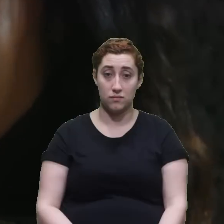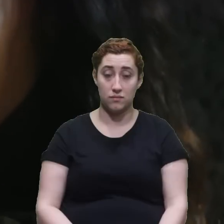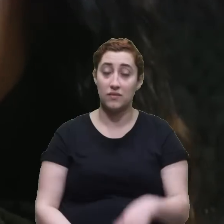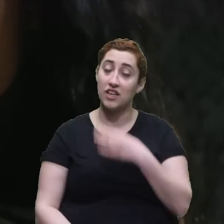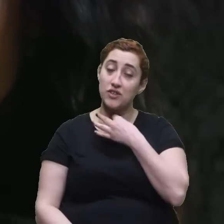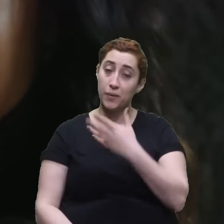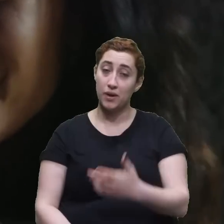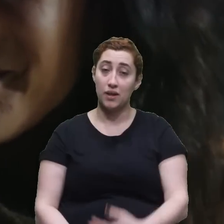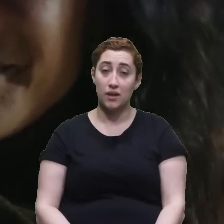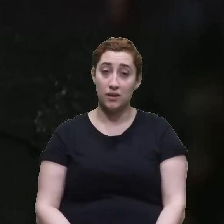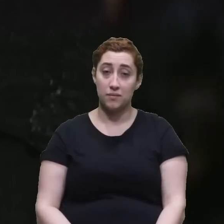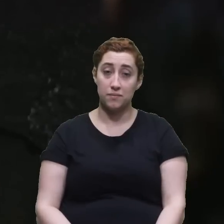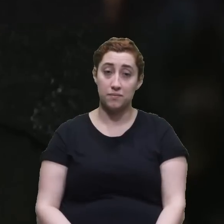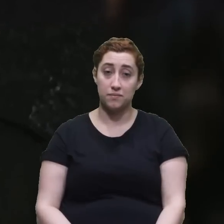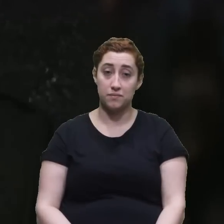Teşekkür ederim.